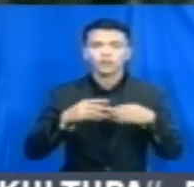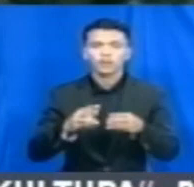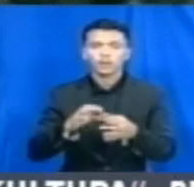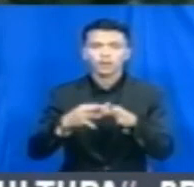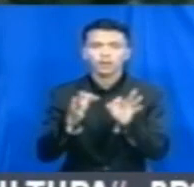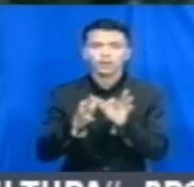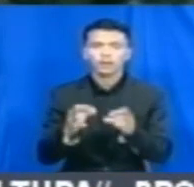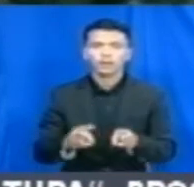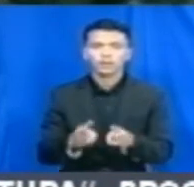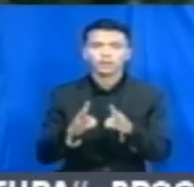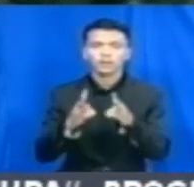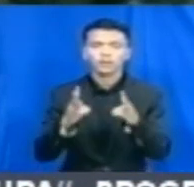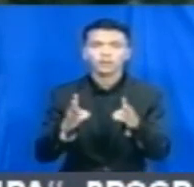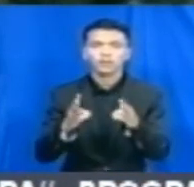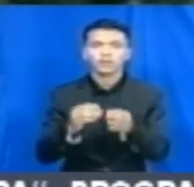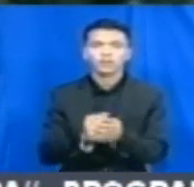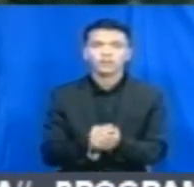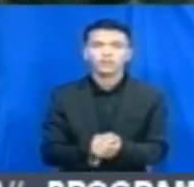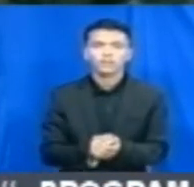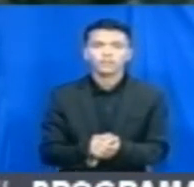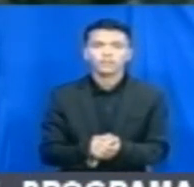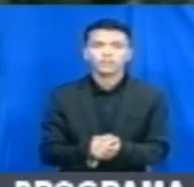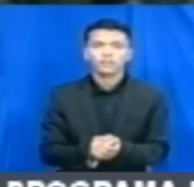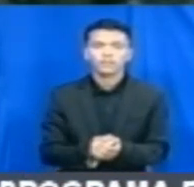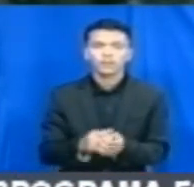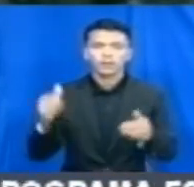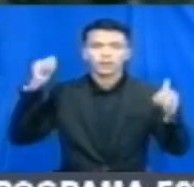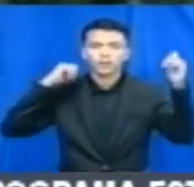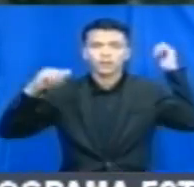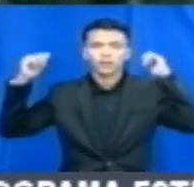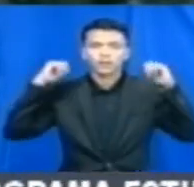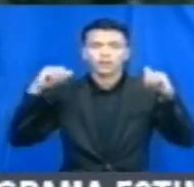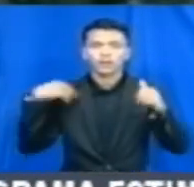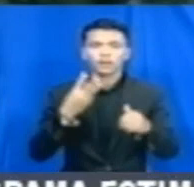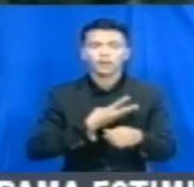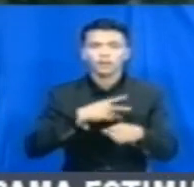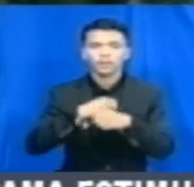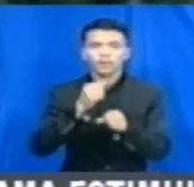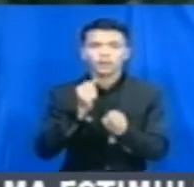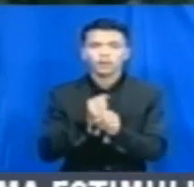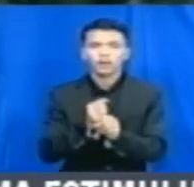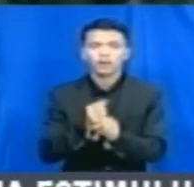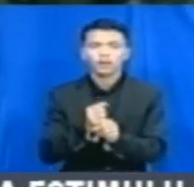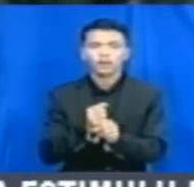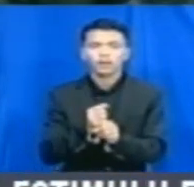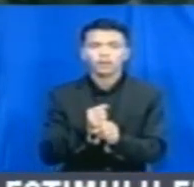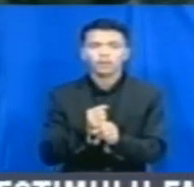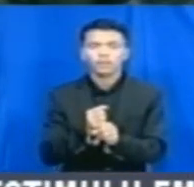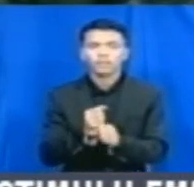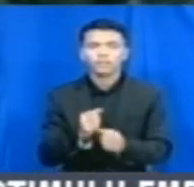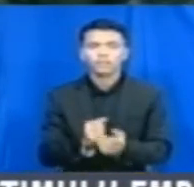ba. Kami bele kunci mas sama. Aktivitas di rumah ne ma hari kami hale ada siapa. Dene ma kami